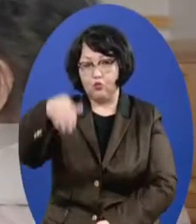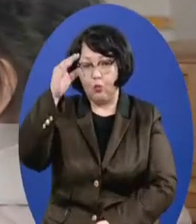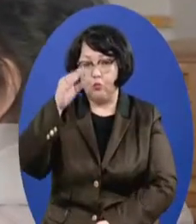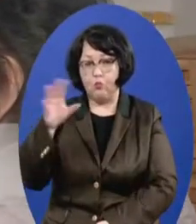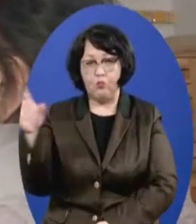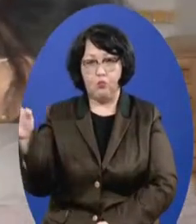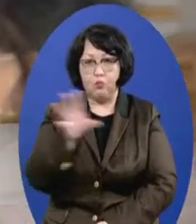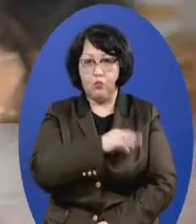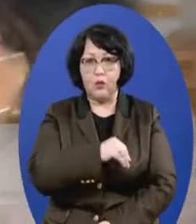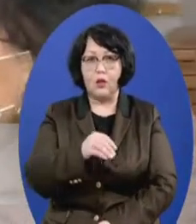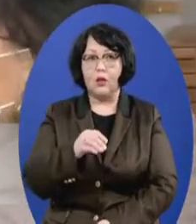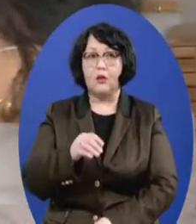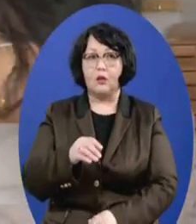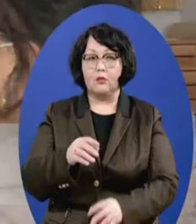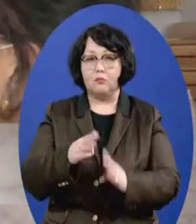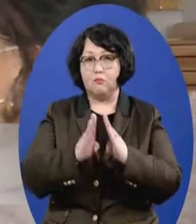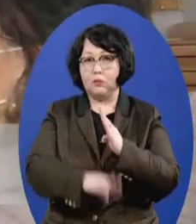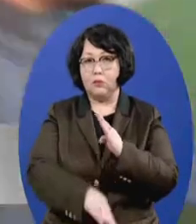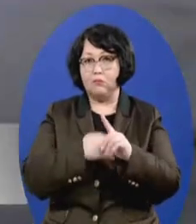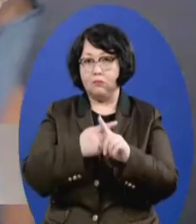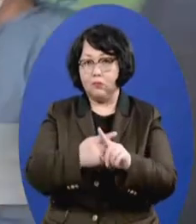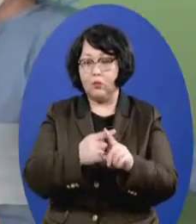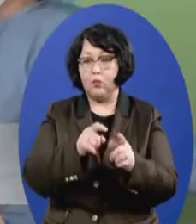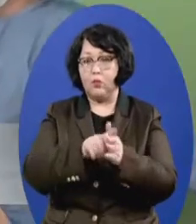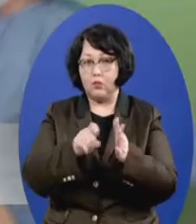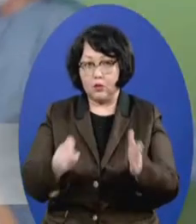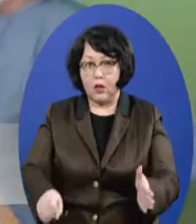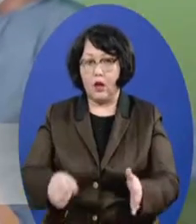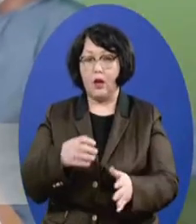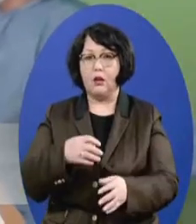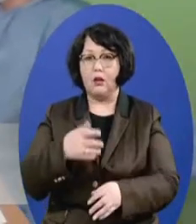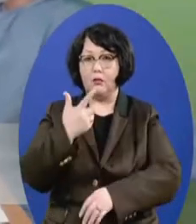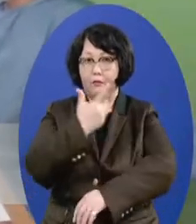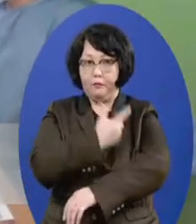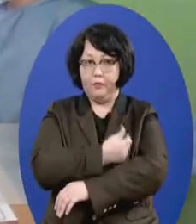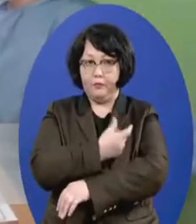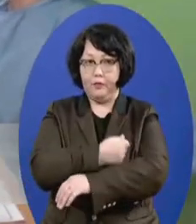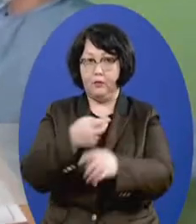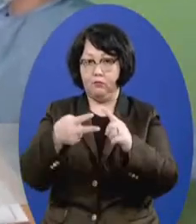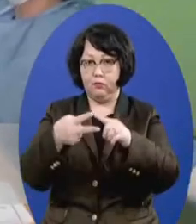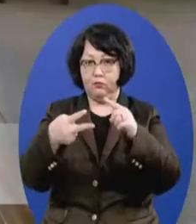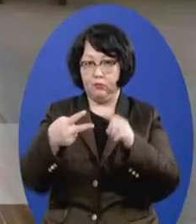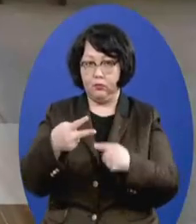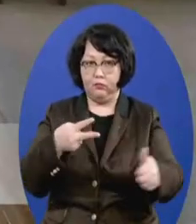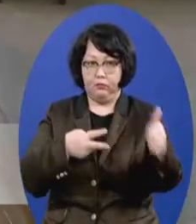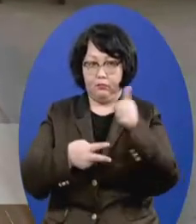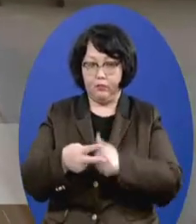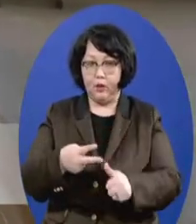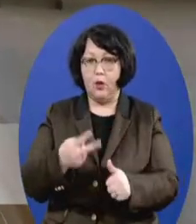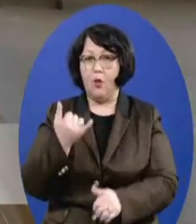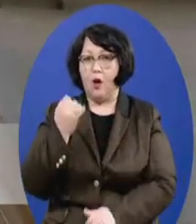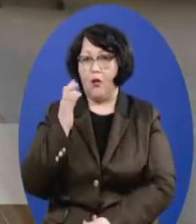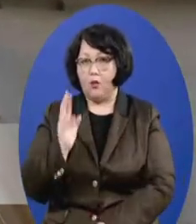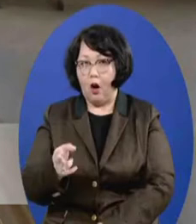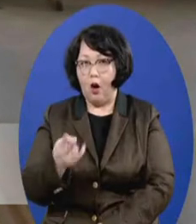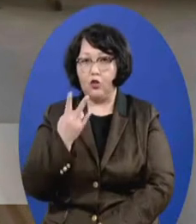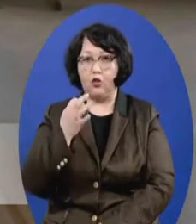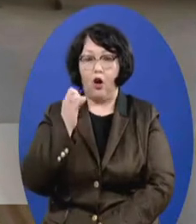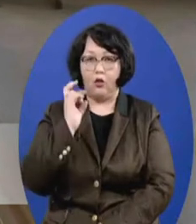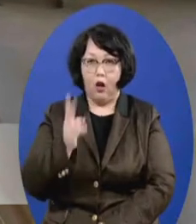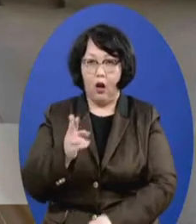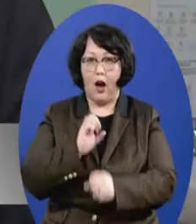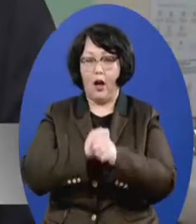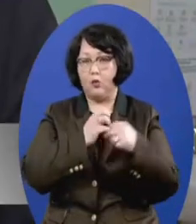хамгаалах бүх нийтийн бэлэн байдлын хугацаанд вакцины 1-р томд бүрэн хамруулж дуусах үүргийг улсын онцгой комисс болон нийслэлийн онцгой комисст өгөөд